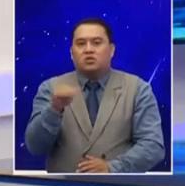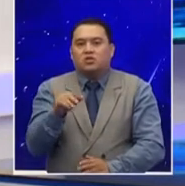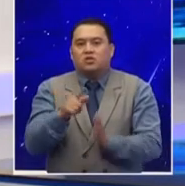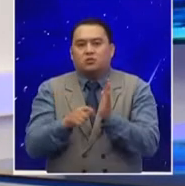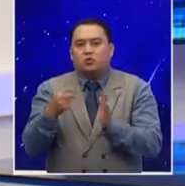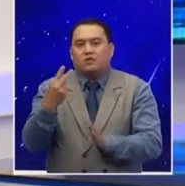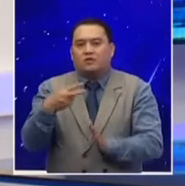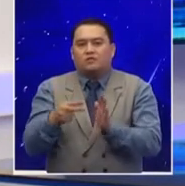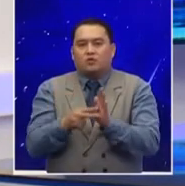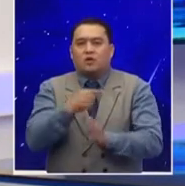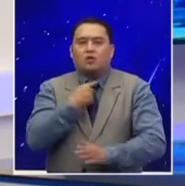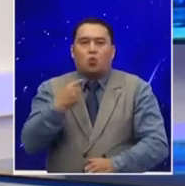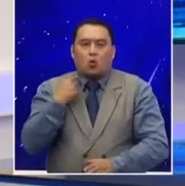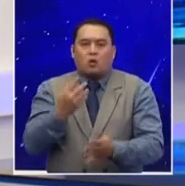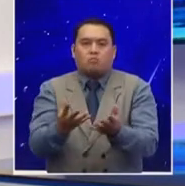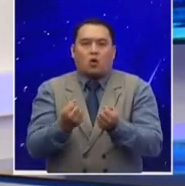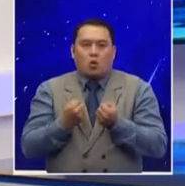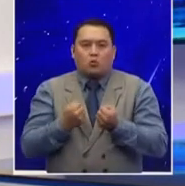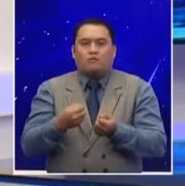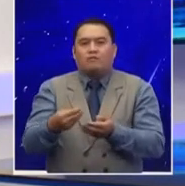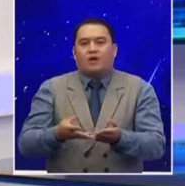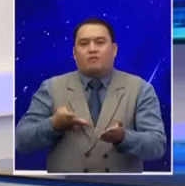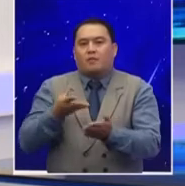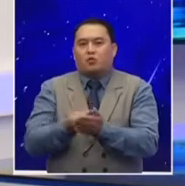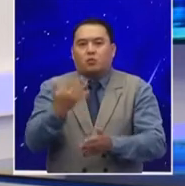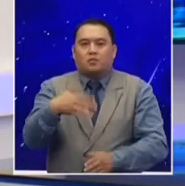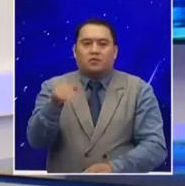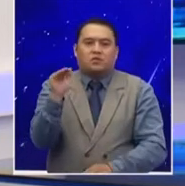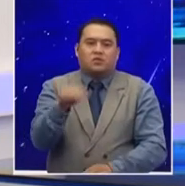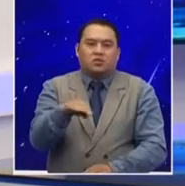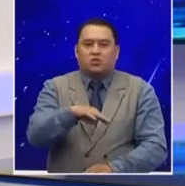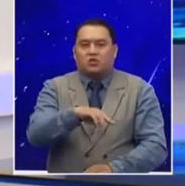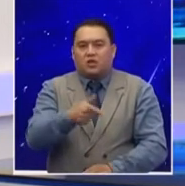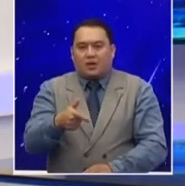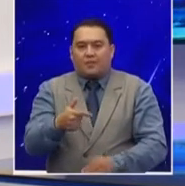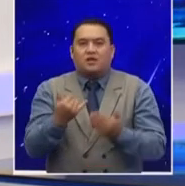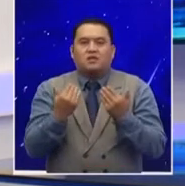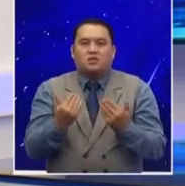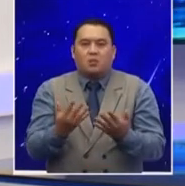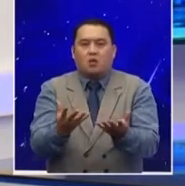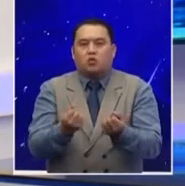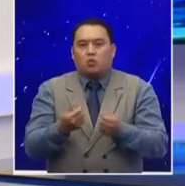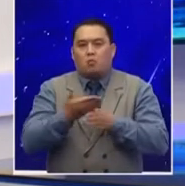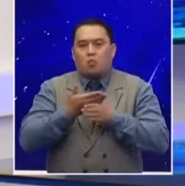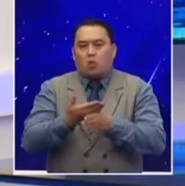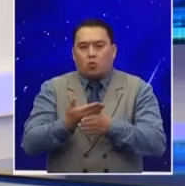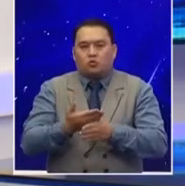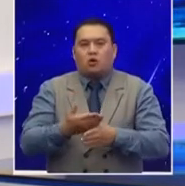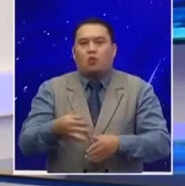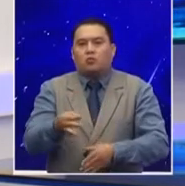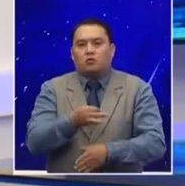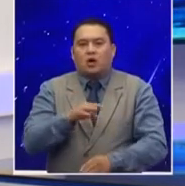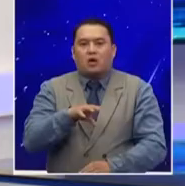4728 талдыкурганцев получили единовременную выплату в размере 50 тысяч тенге. Среди получивших помощь